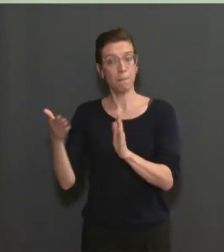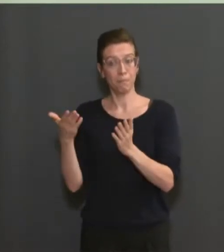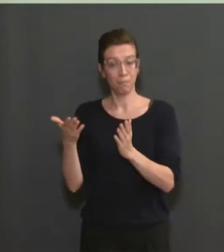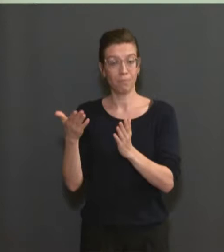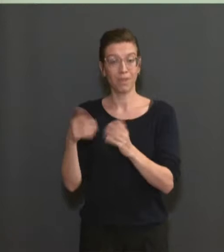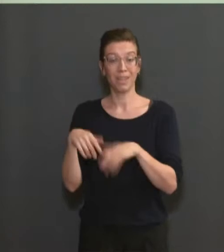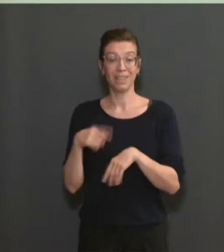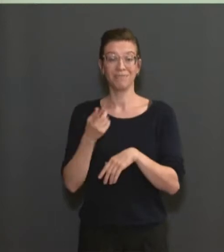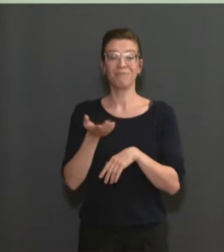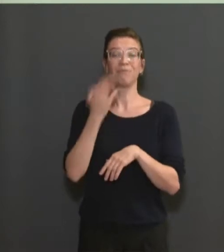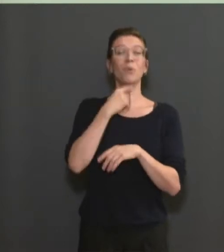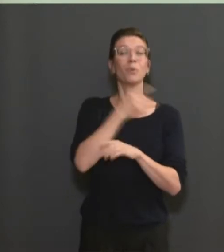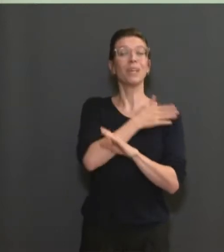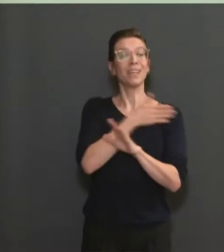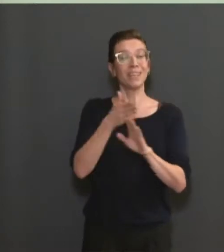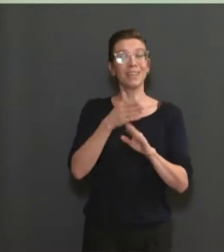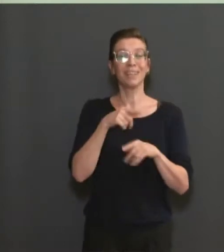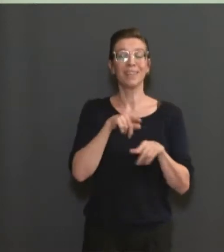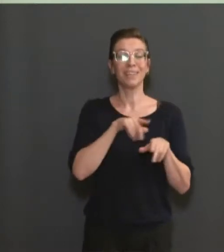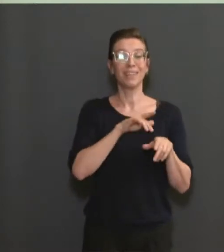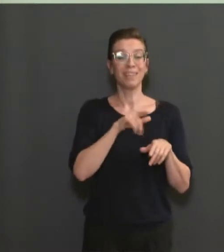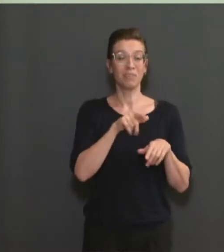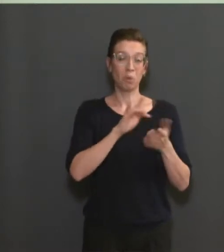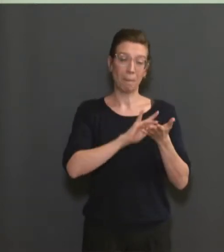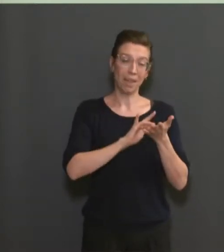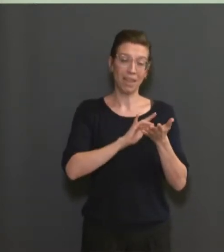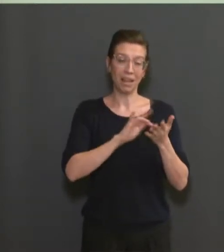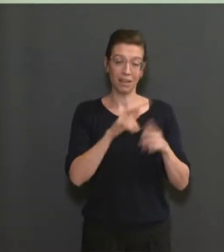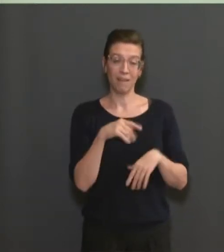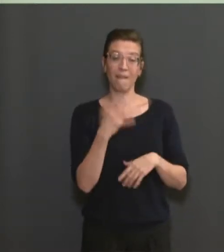nog 597 per dag.